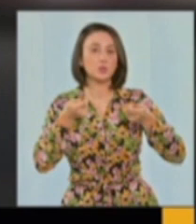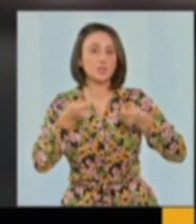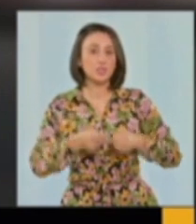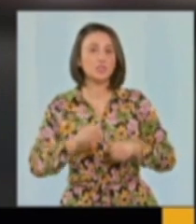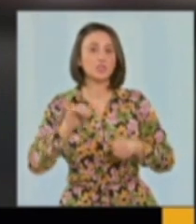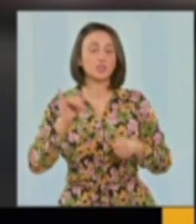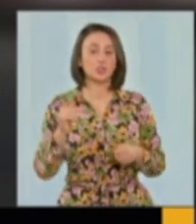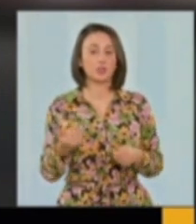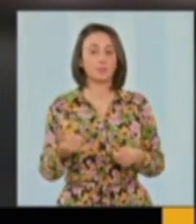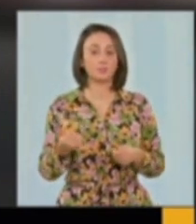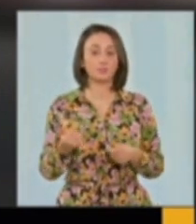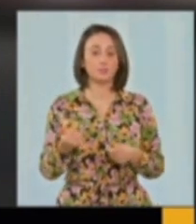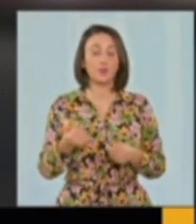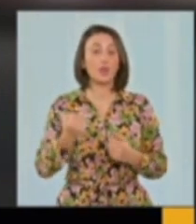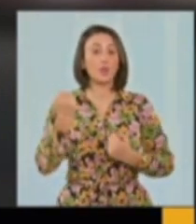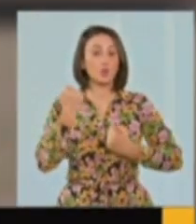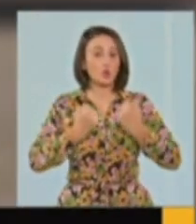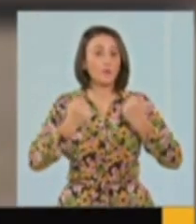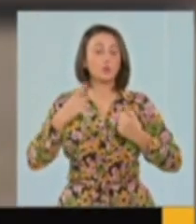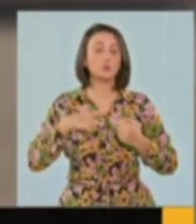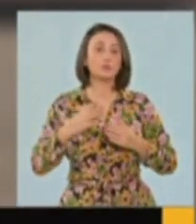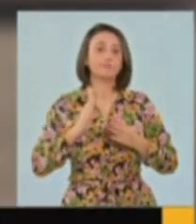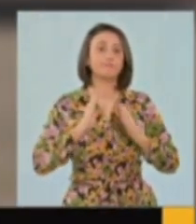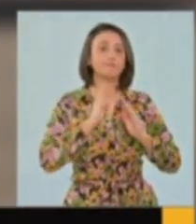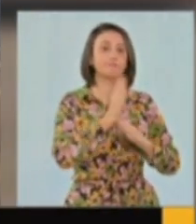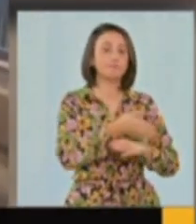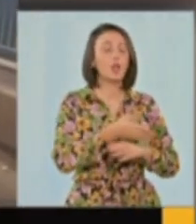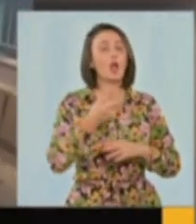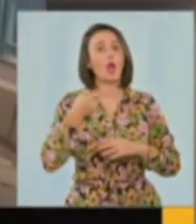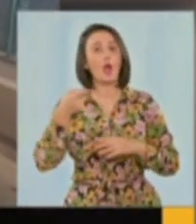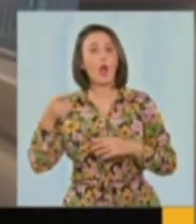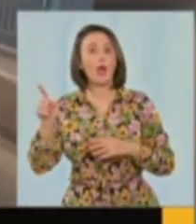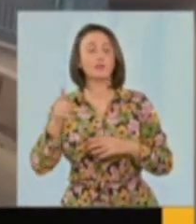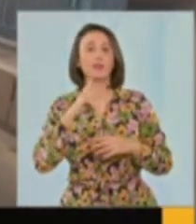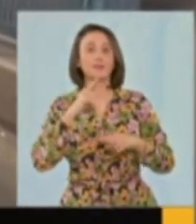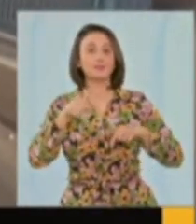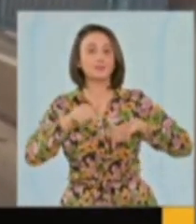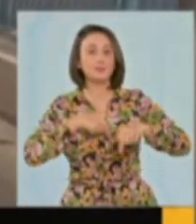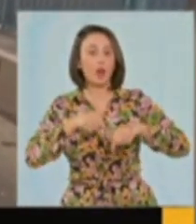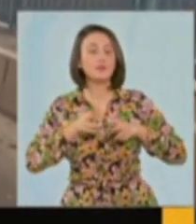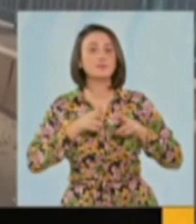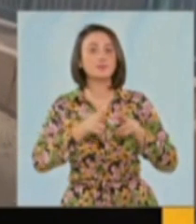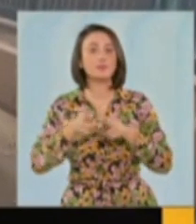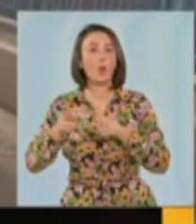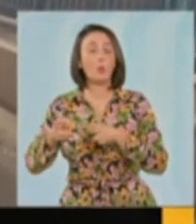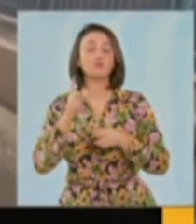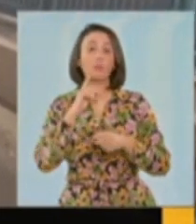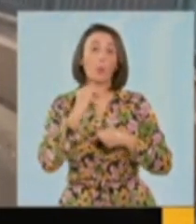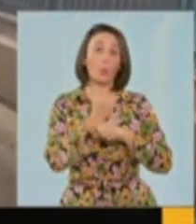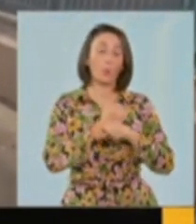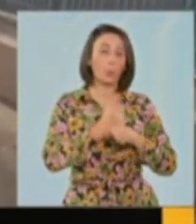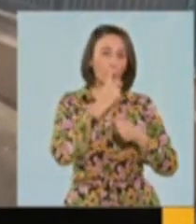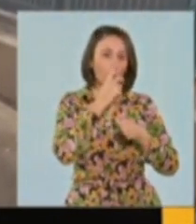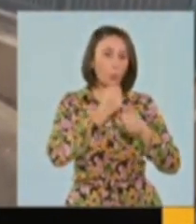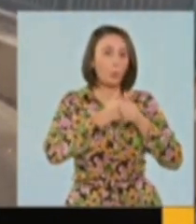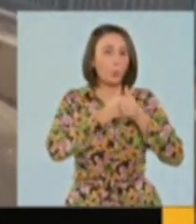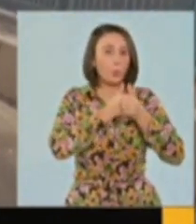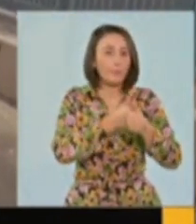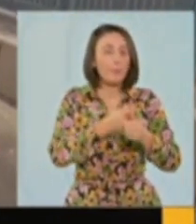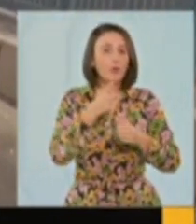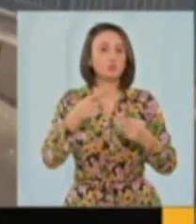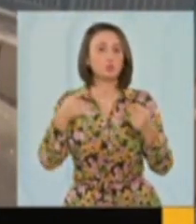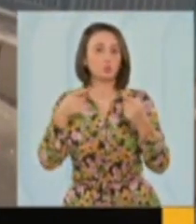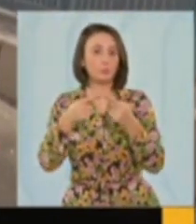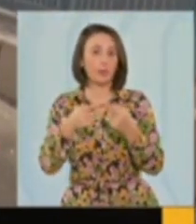iar șoferii sunt redirecționați pe alte trasee. Așadar, vom urmări acest